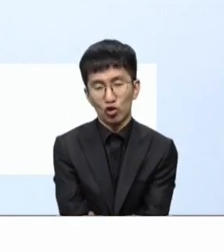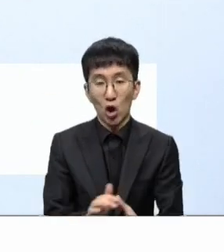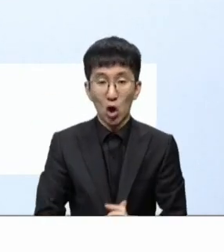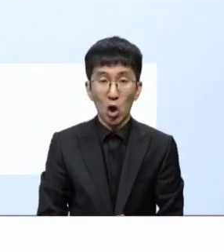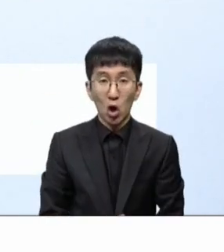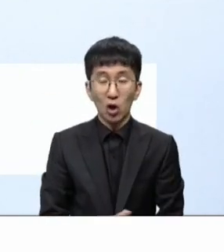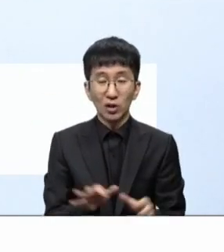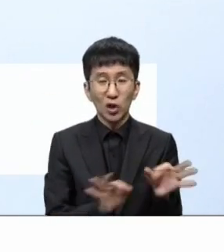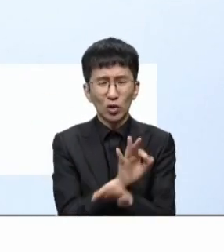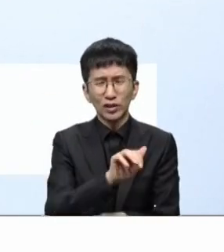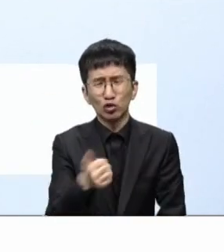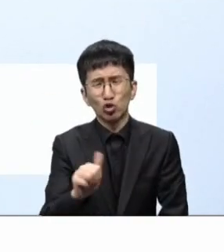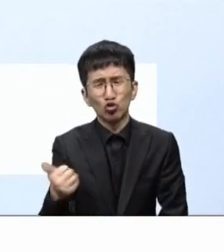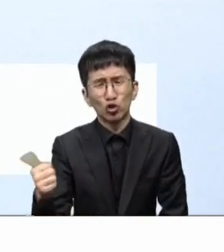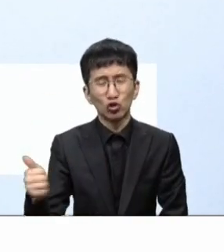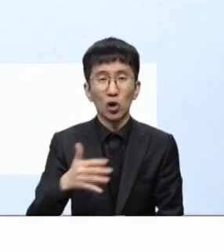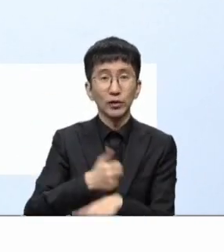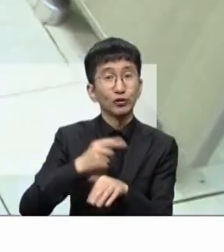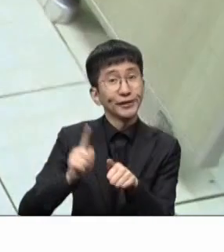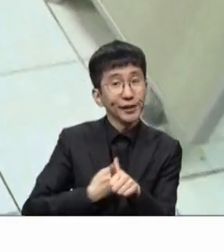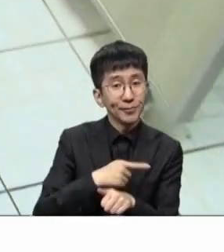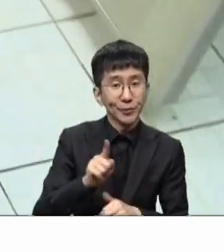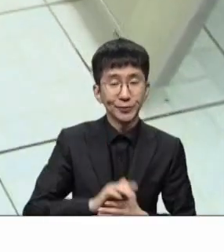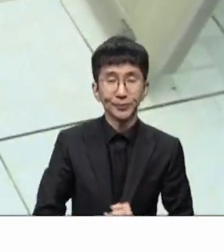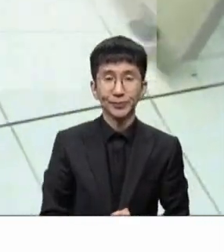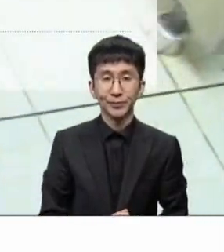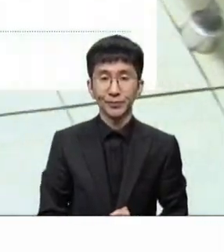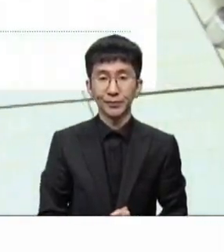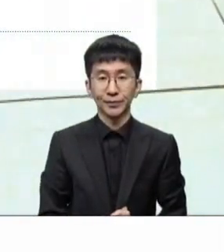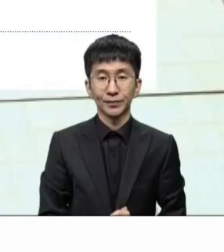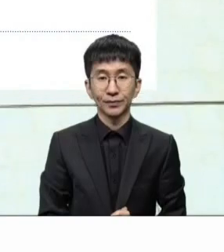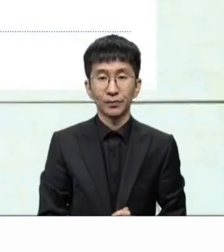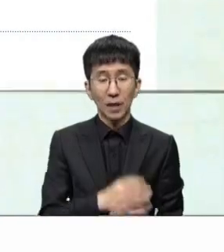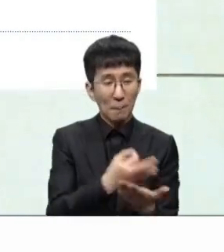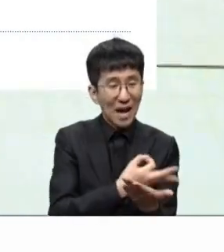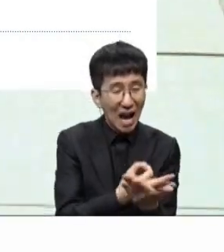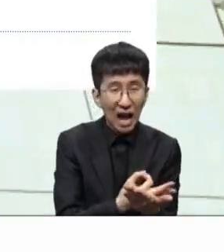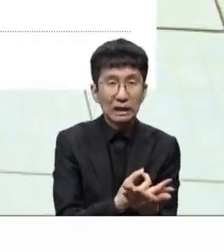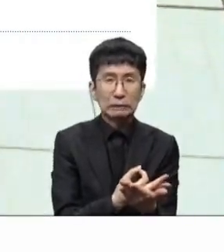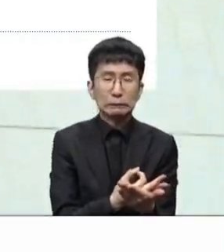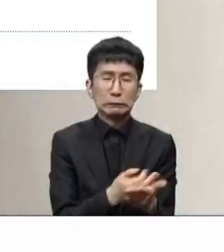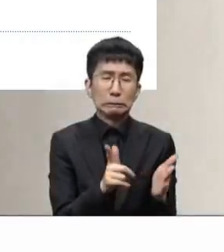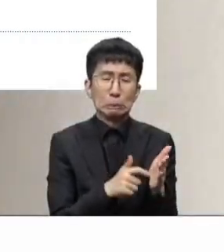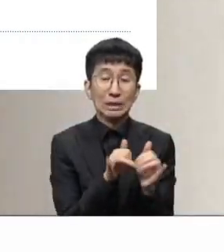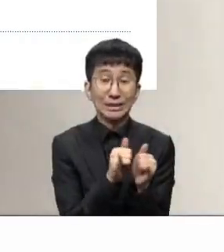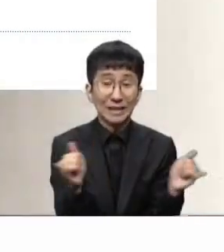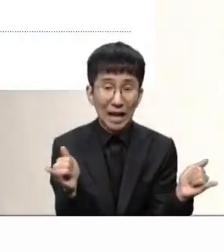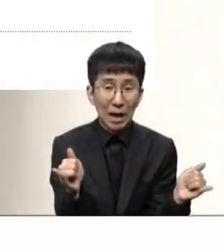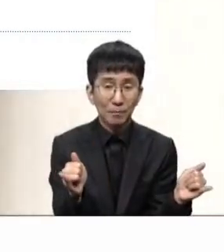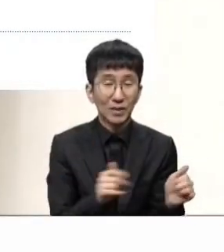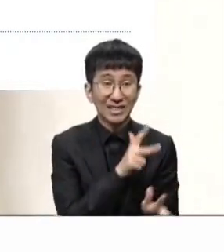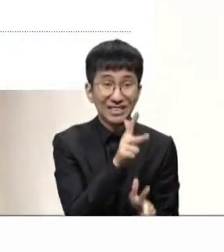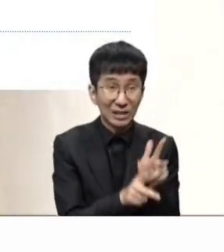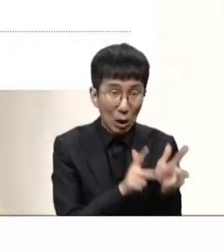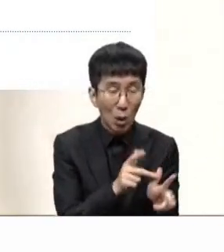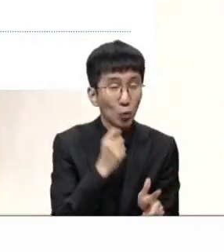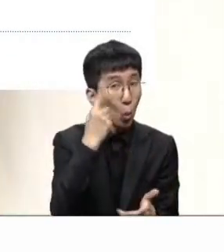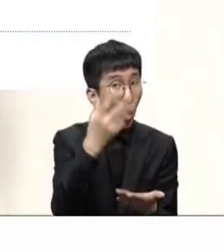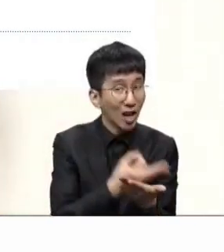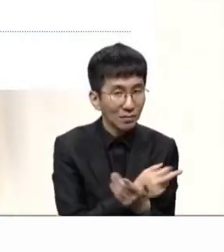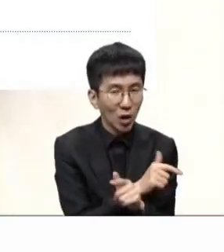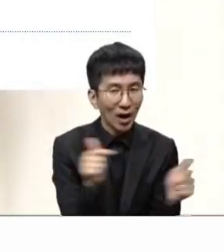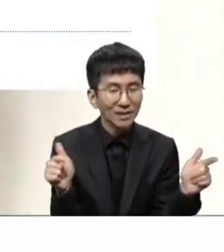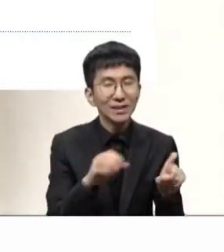있고 경기 부진이 지속됨에 따라 소득 하위 20%의 근로소득과 사업소득은 10%